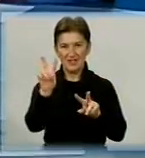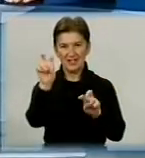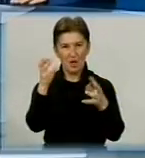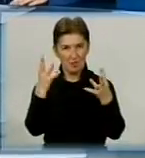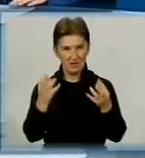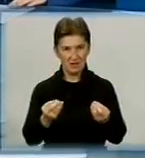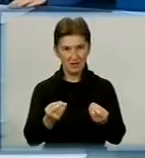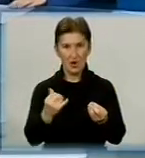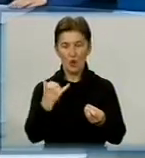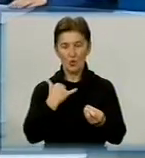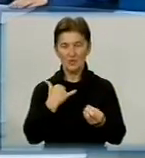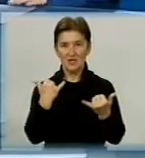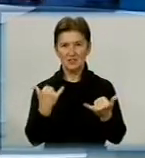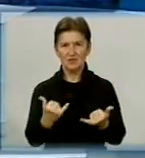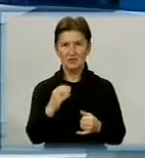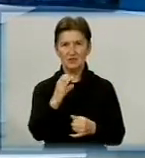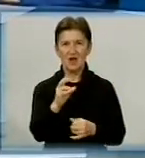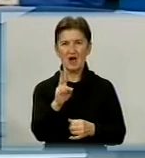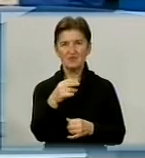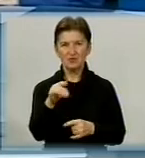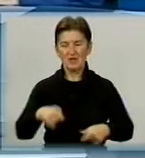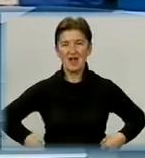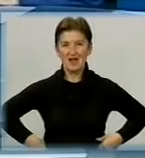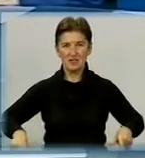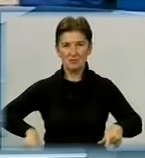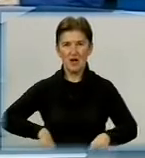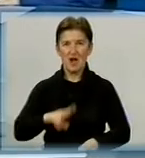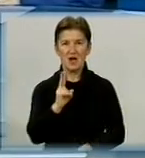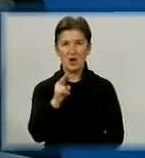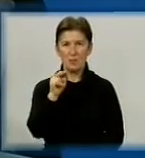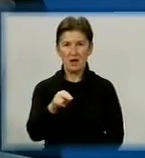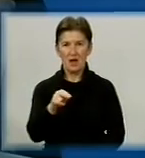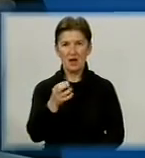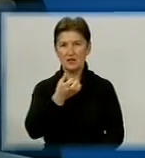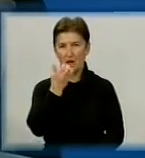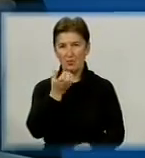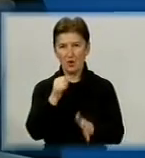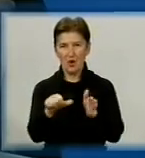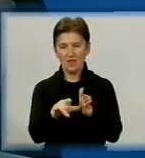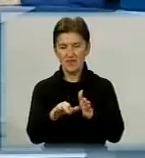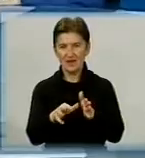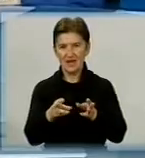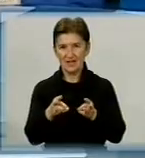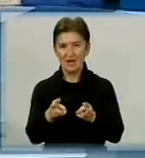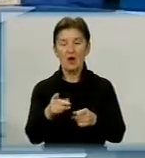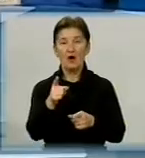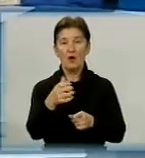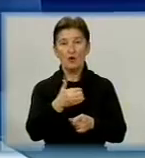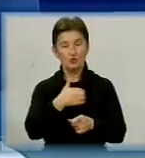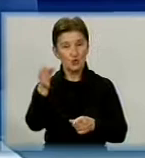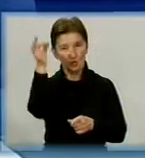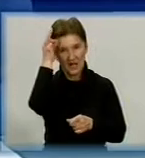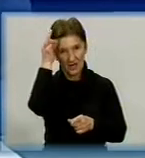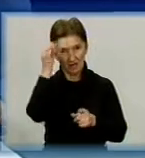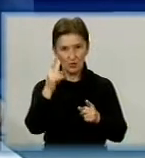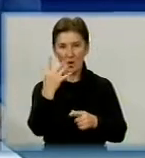вашої уваги і у нас в студії Сергій Григорович Кравченко, генеральний директор КП «Теплоенергетик». Доброго вечора вам. Добрий вечір. Перш ніж ми почнемо, я хочу нагадати, що